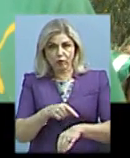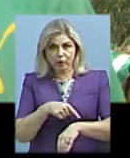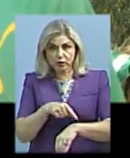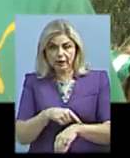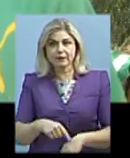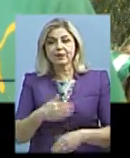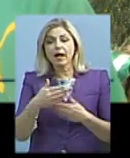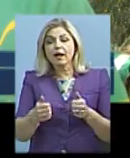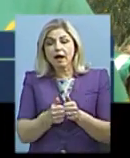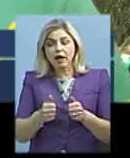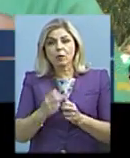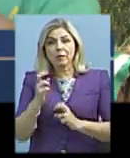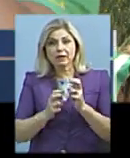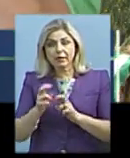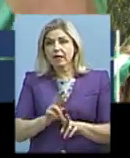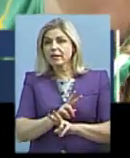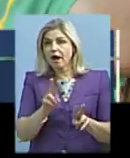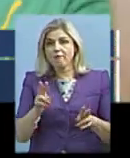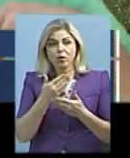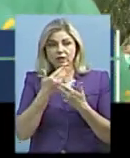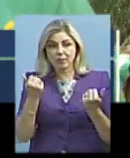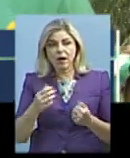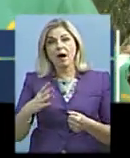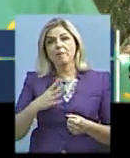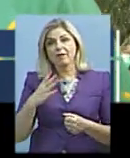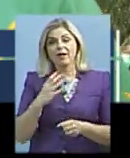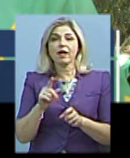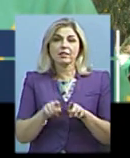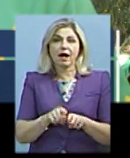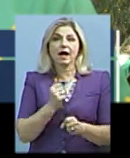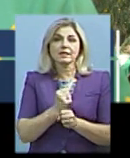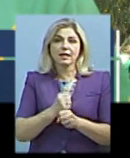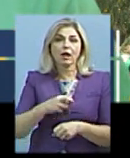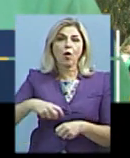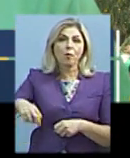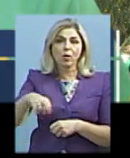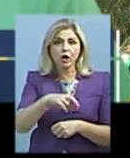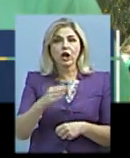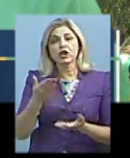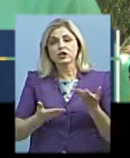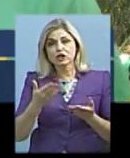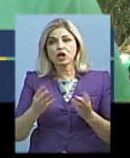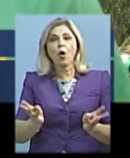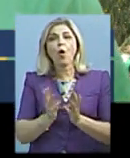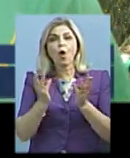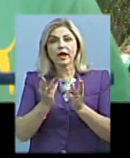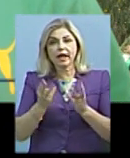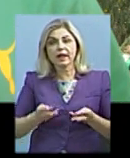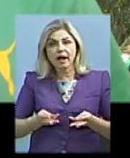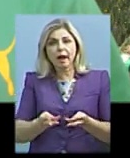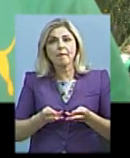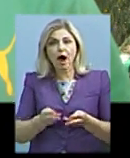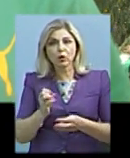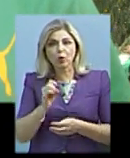до підприємства нікого немає. Буває так, робимо обхід, там подивимось, чи горить крематор. А так, туди не